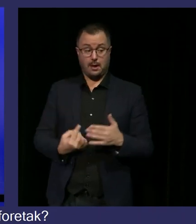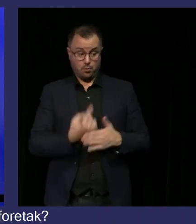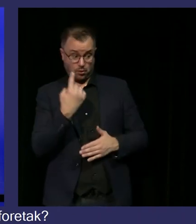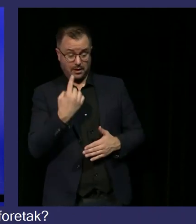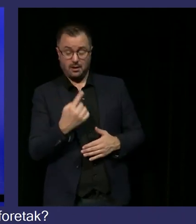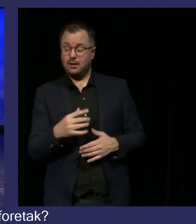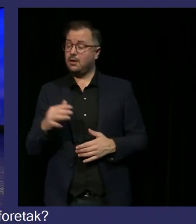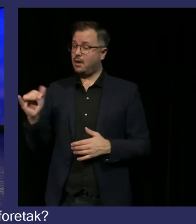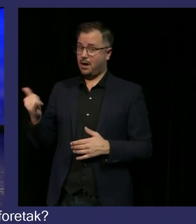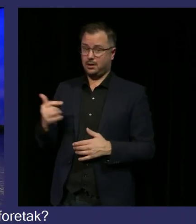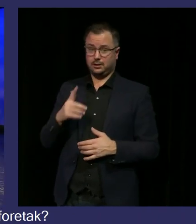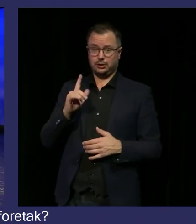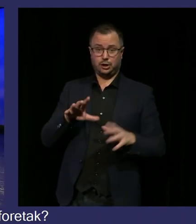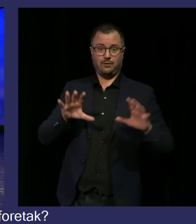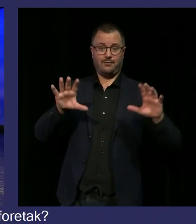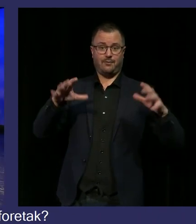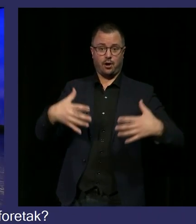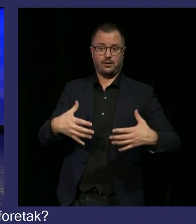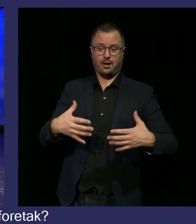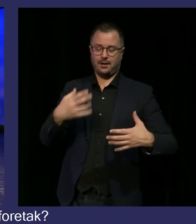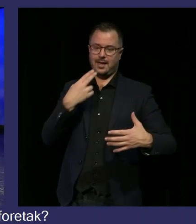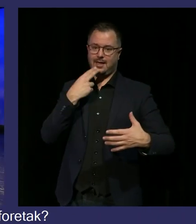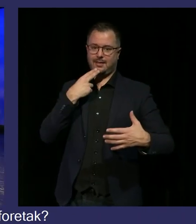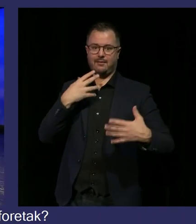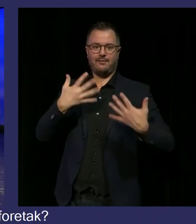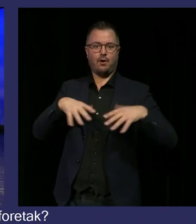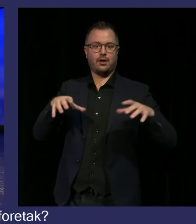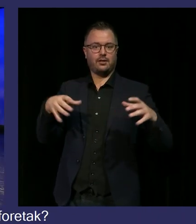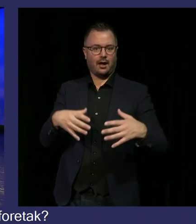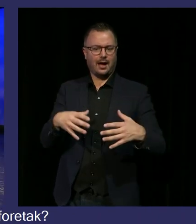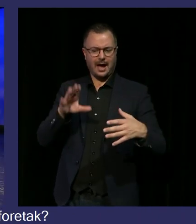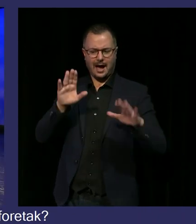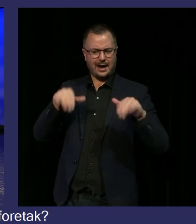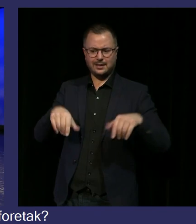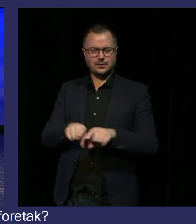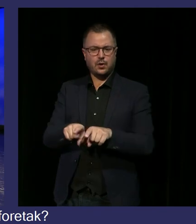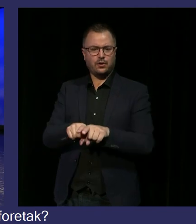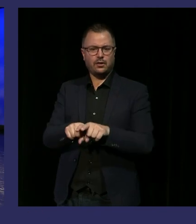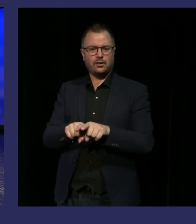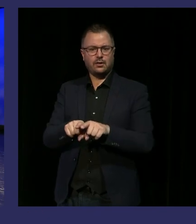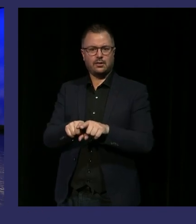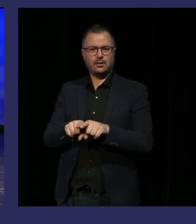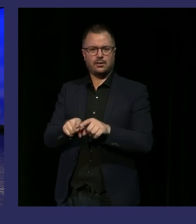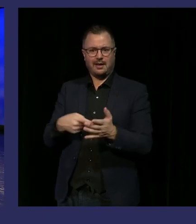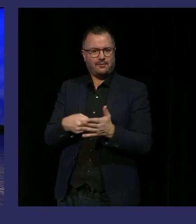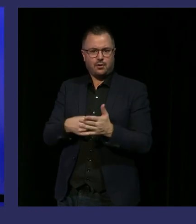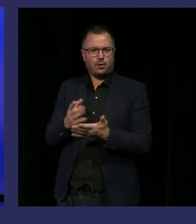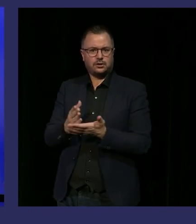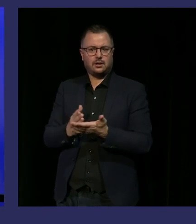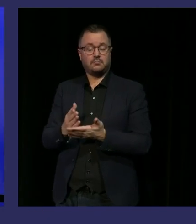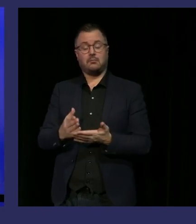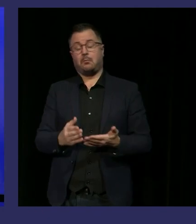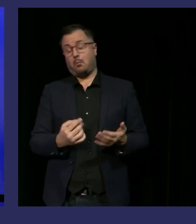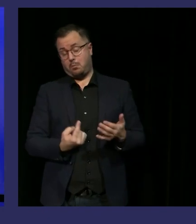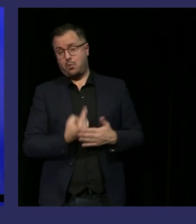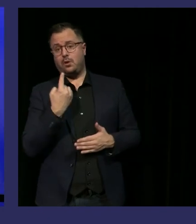Kommer det av foretaksmodellen at de nå heter foretak og sånn? Det sånn? Det det betyr? Det kan godt